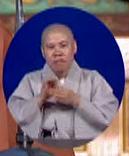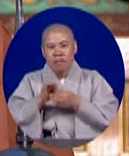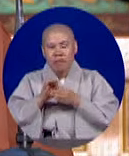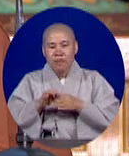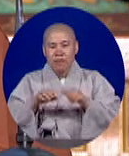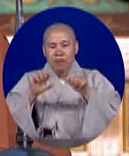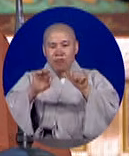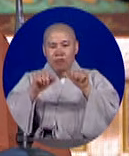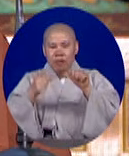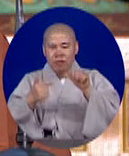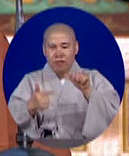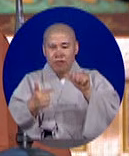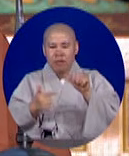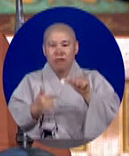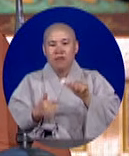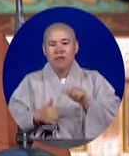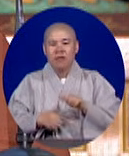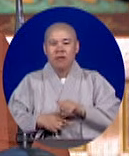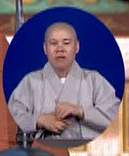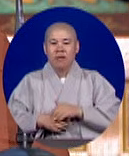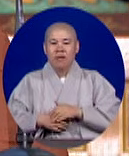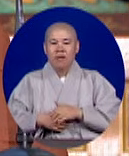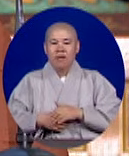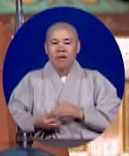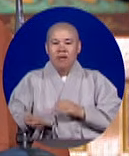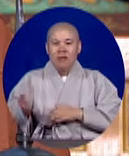이제 오온인데